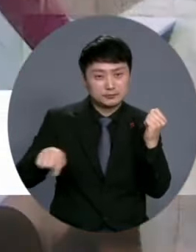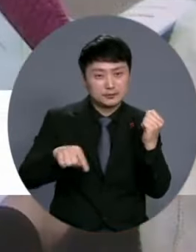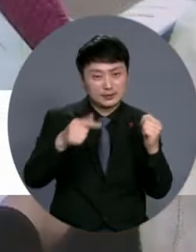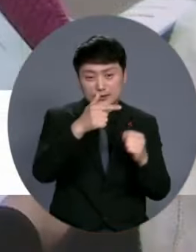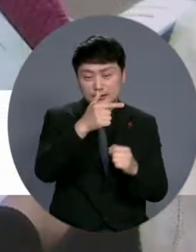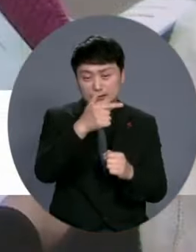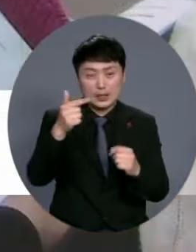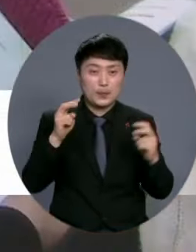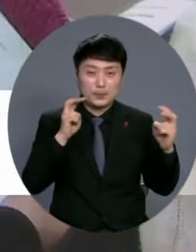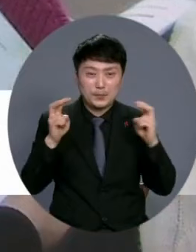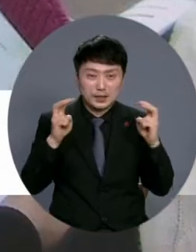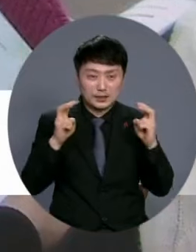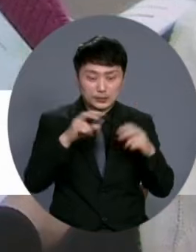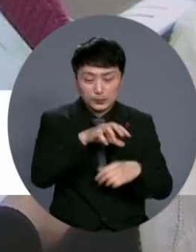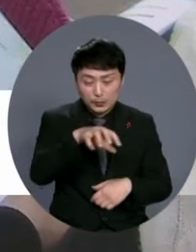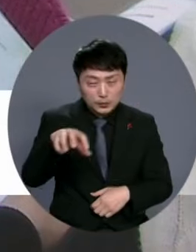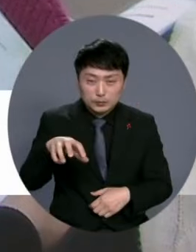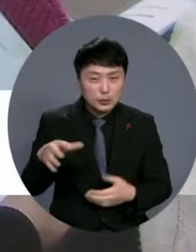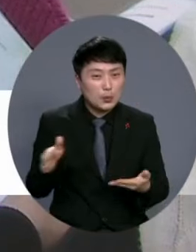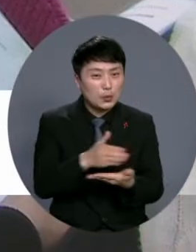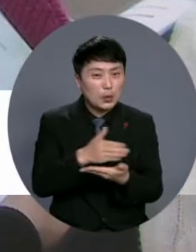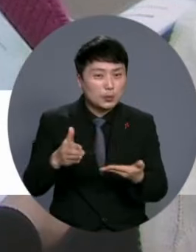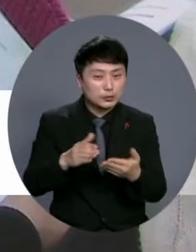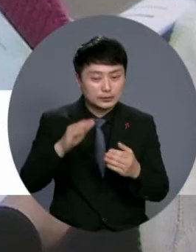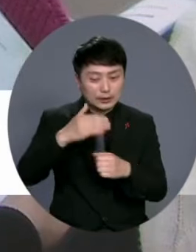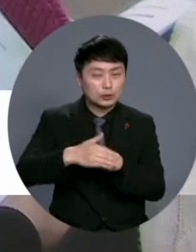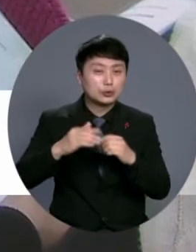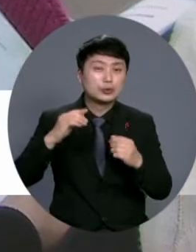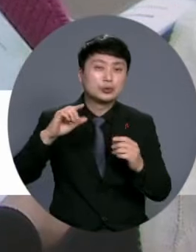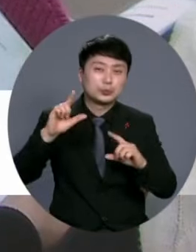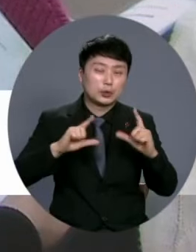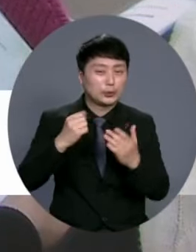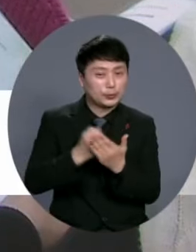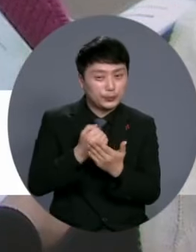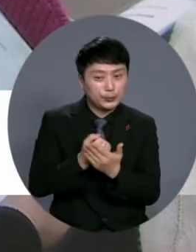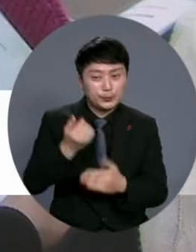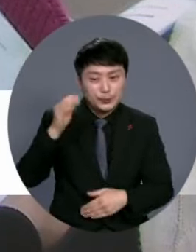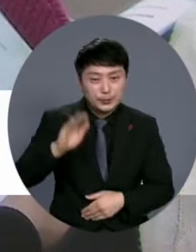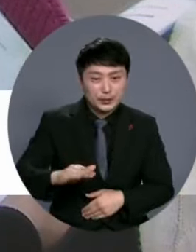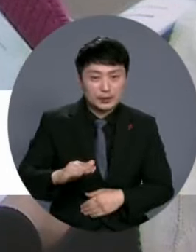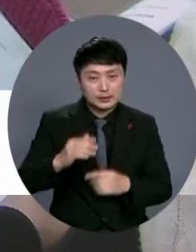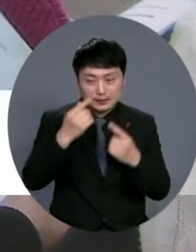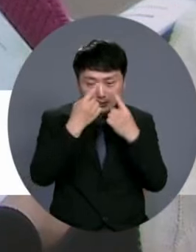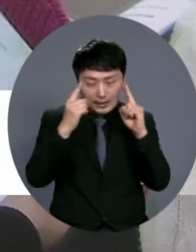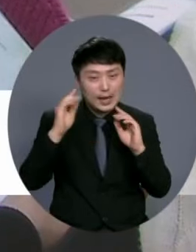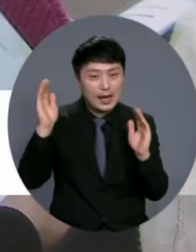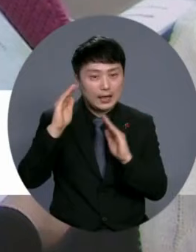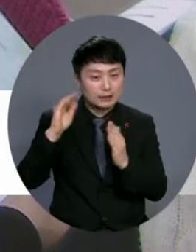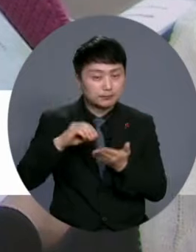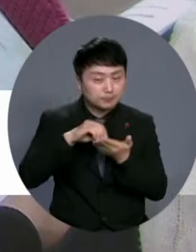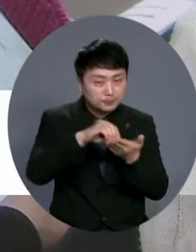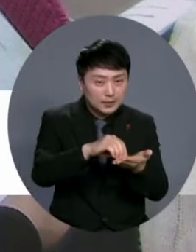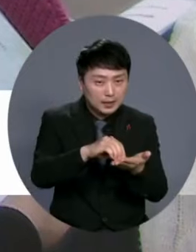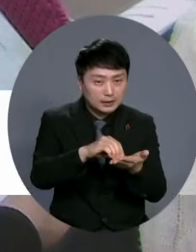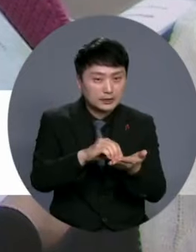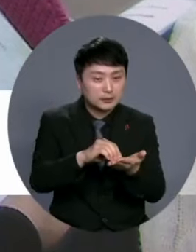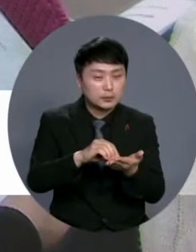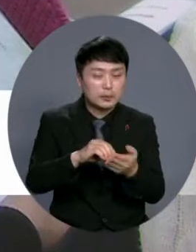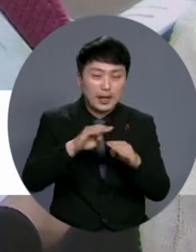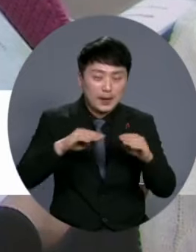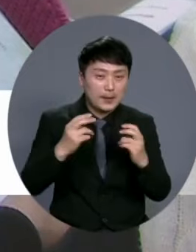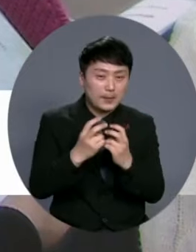대구의 현실도 무시하지 못할 요소겠지만 실질적으로 학생들의 취업률을 높이기 위한 대책 마련과 노력이 필요해